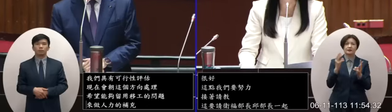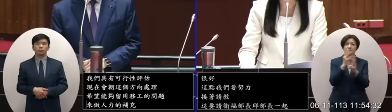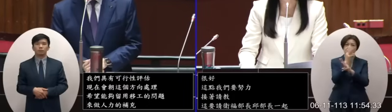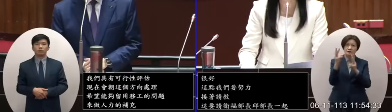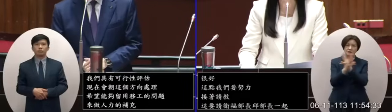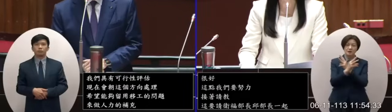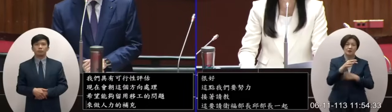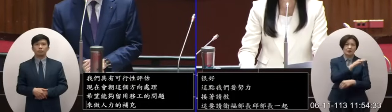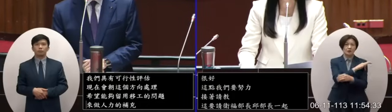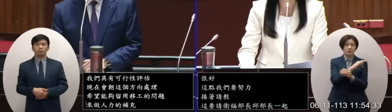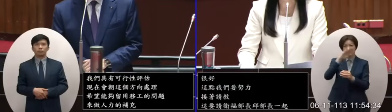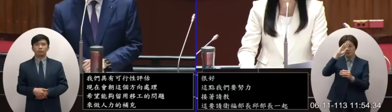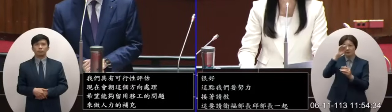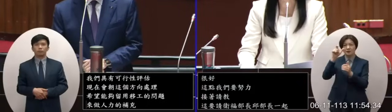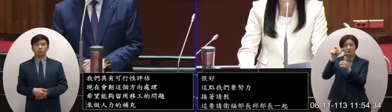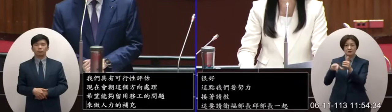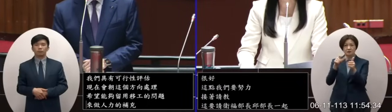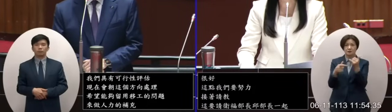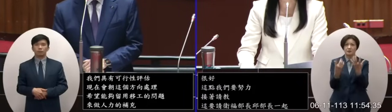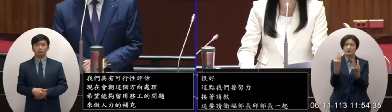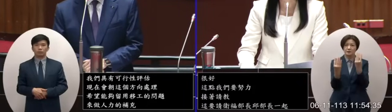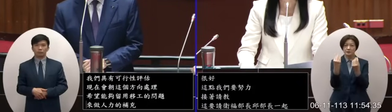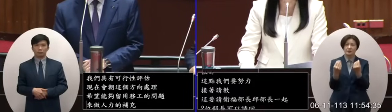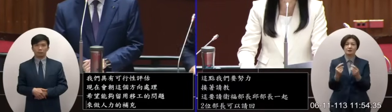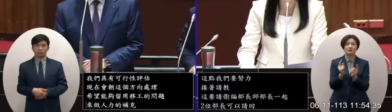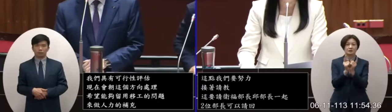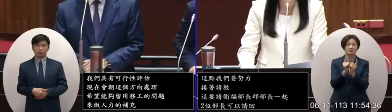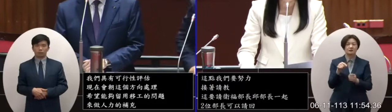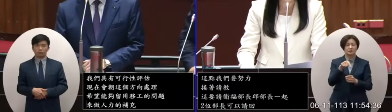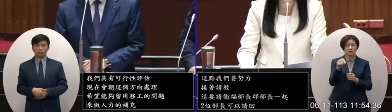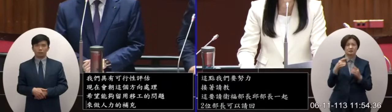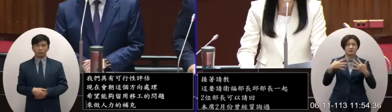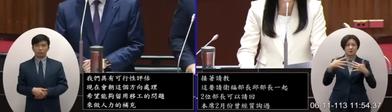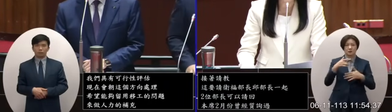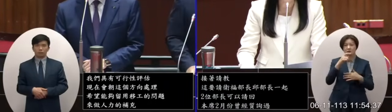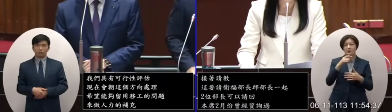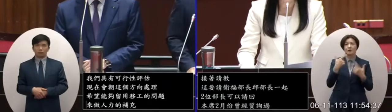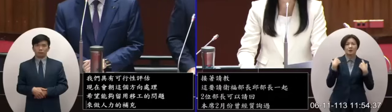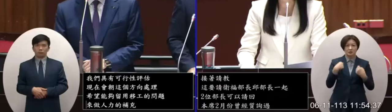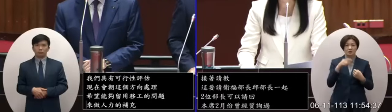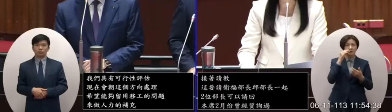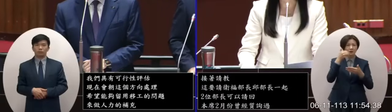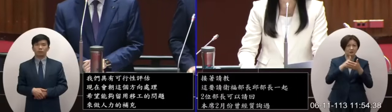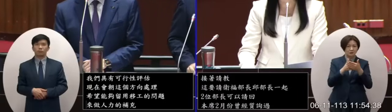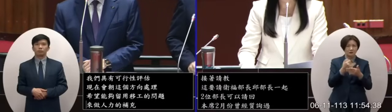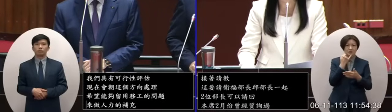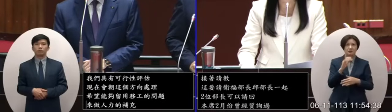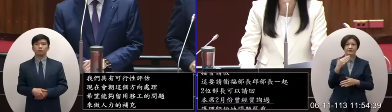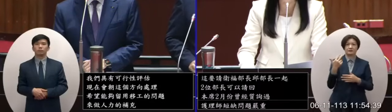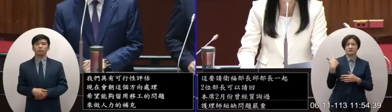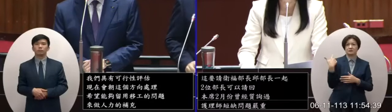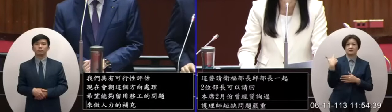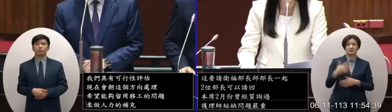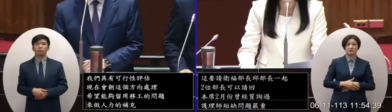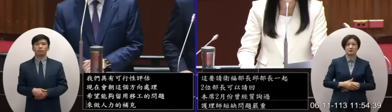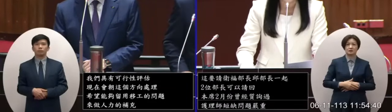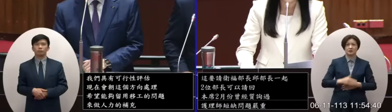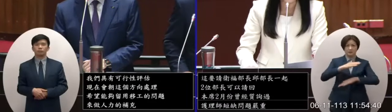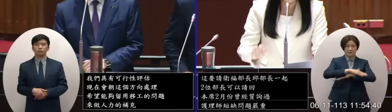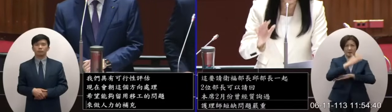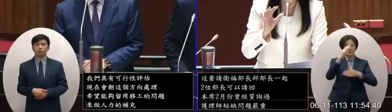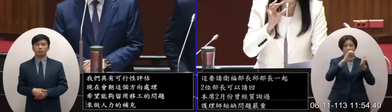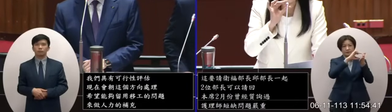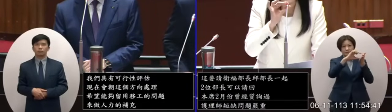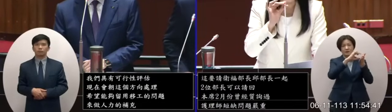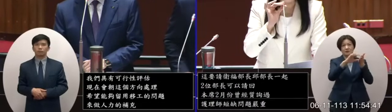上路的时候，我本来以为应该可以舒缓这样的一个这个问题哦，但是实际的调查跟上周我们看到媒体的头版有说，